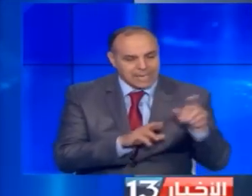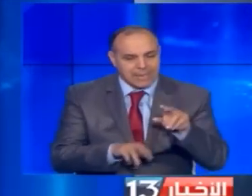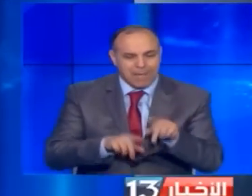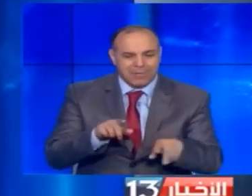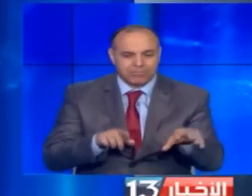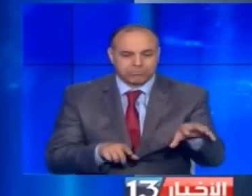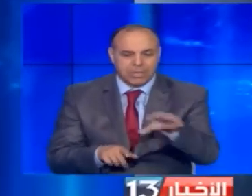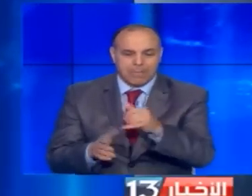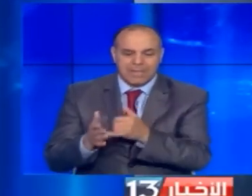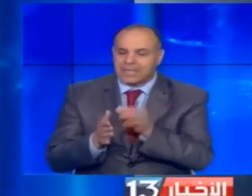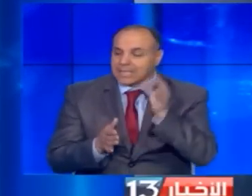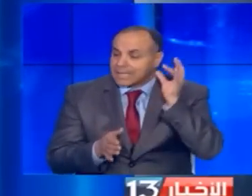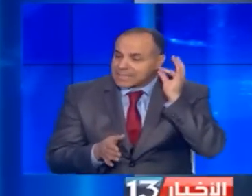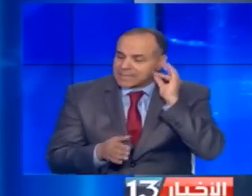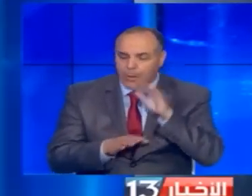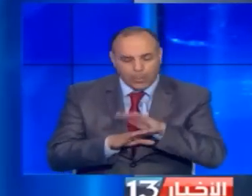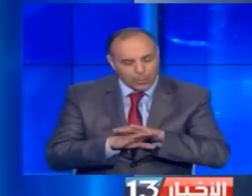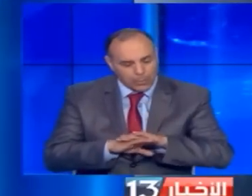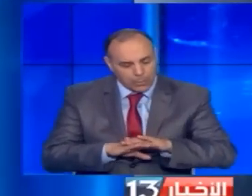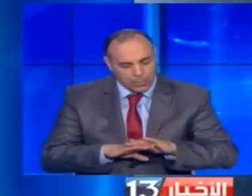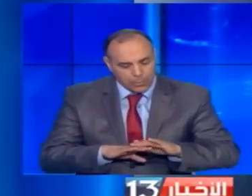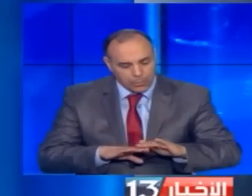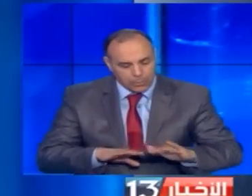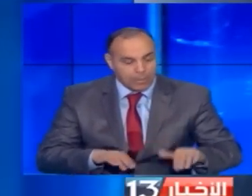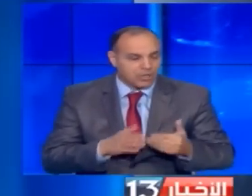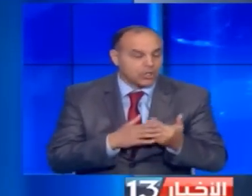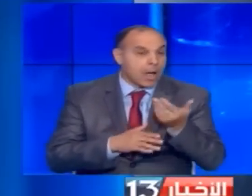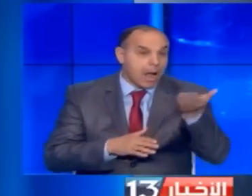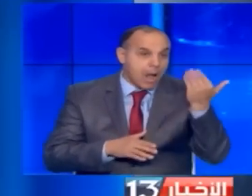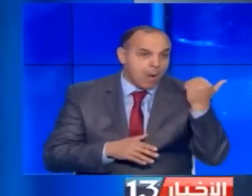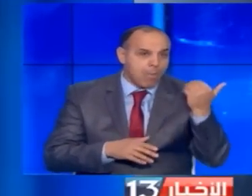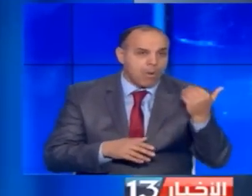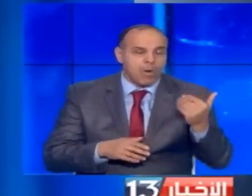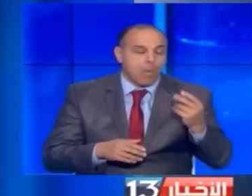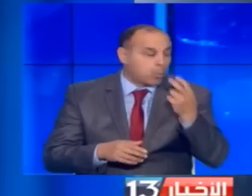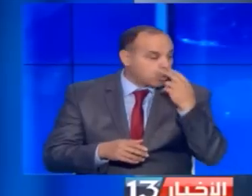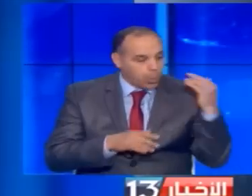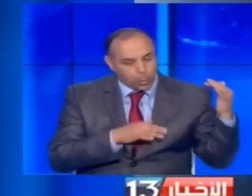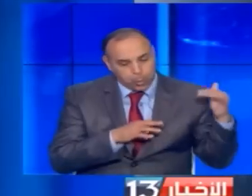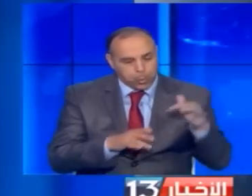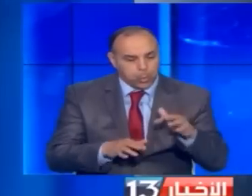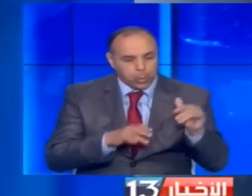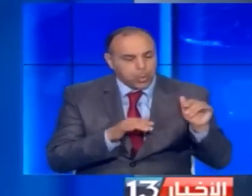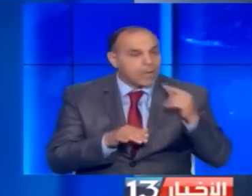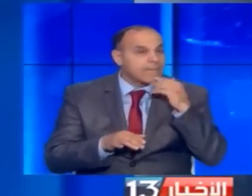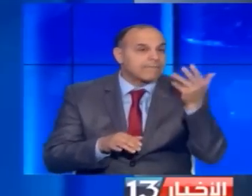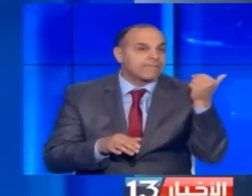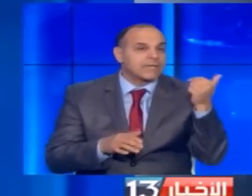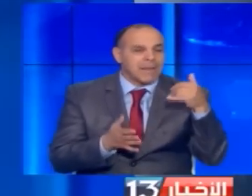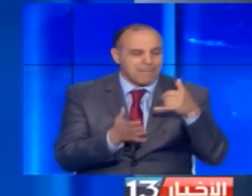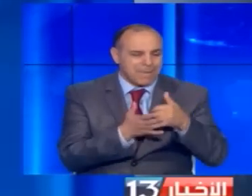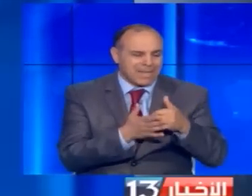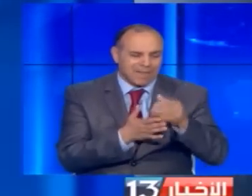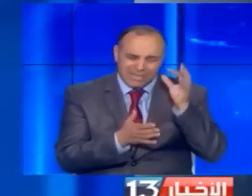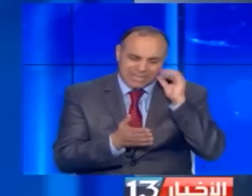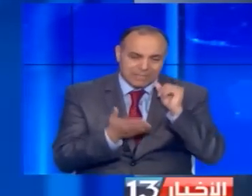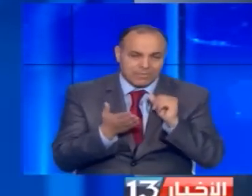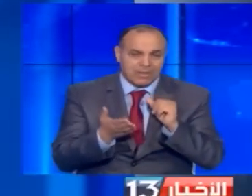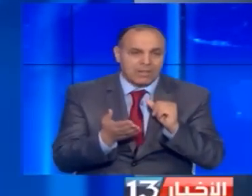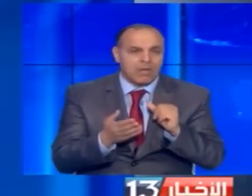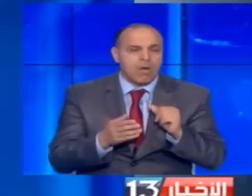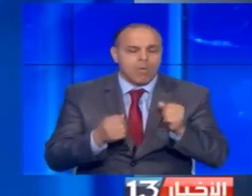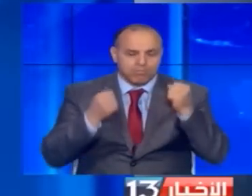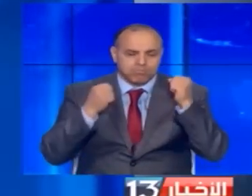أحياء مدينة القصرين هدوءها من جديد بعد أن تمكنت التعزيزات الأمنية المنتشرة بحي النور من